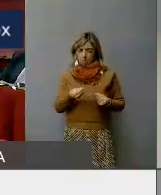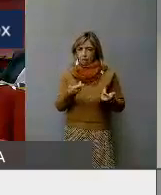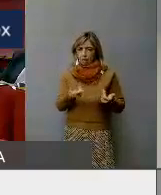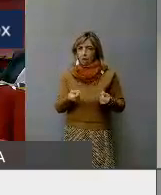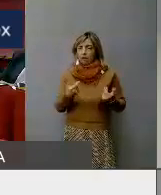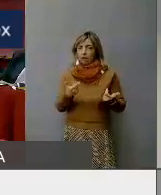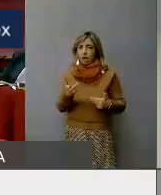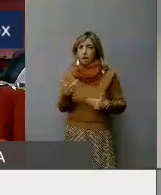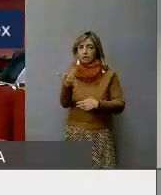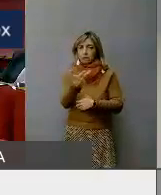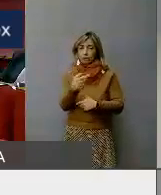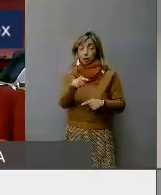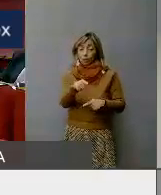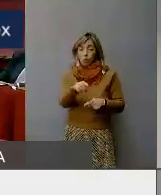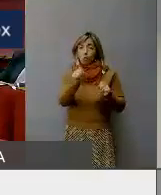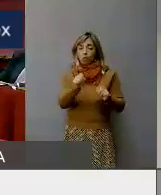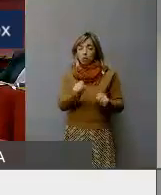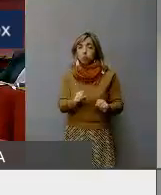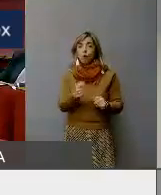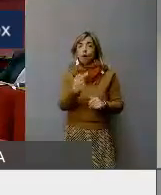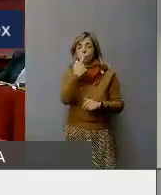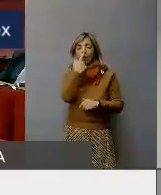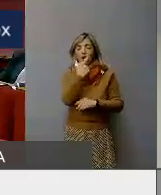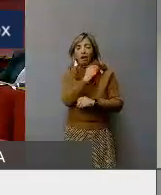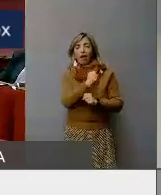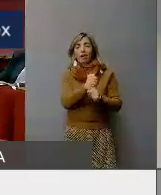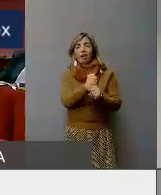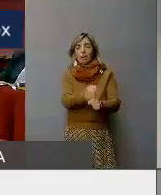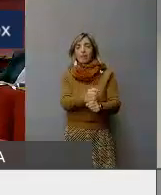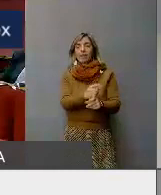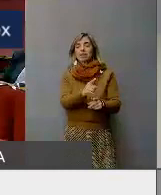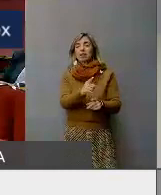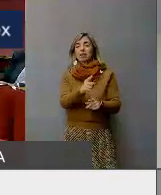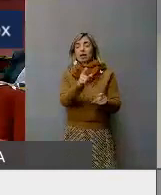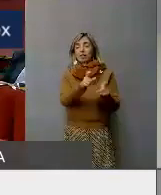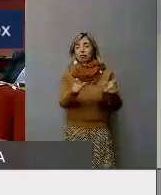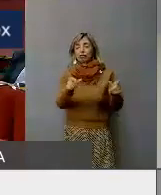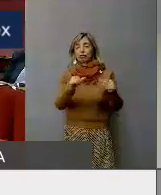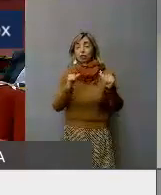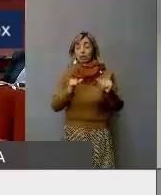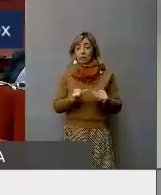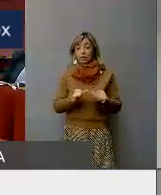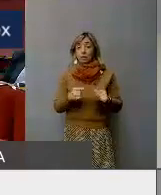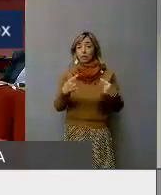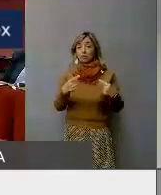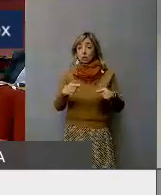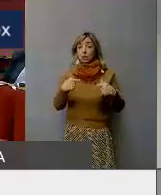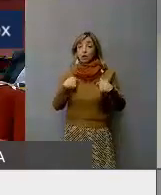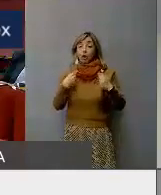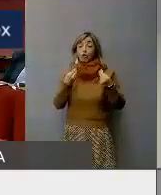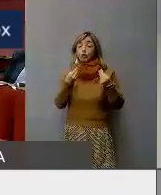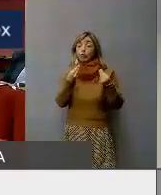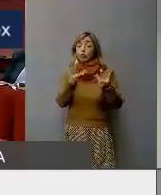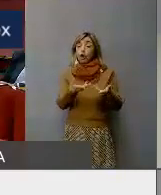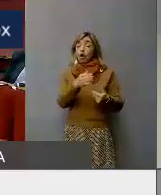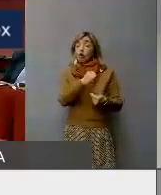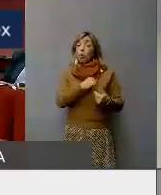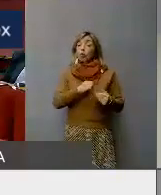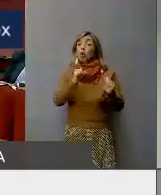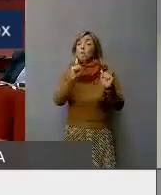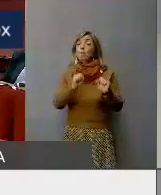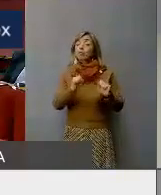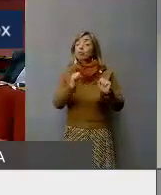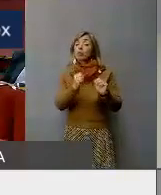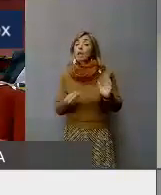cittadinanza e allora e allora io permetto al comune di inserire dei criteri aggiuntivi